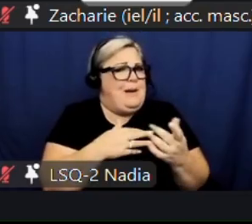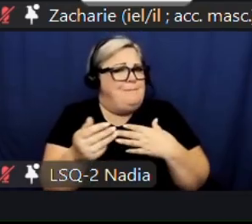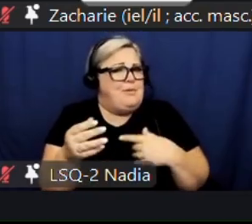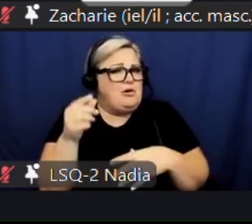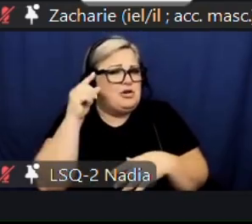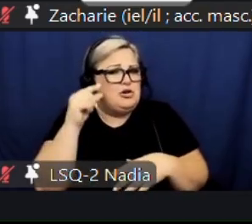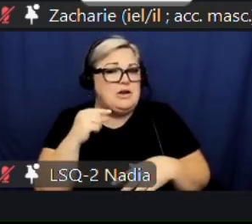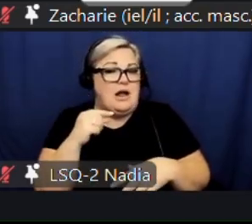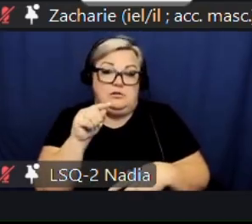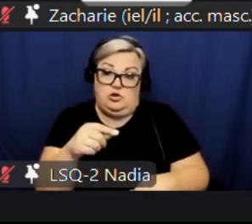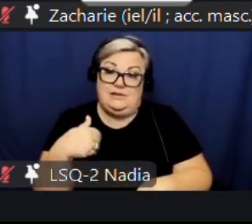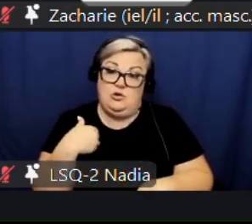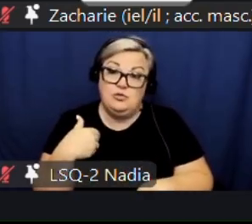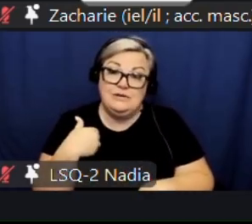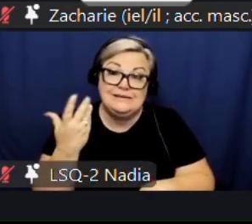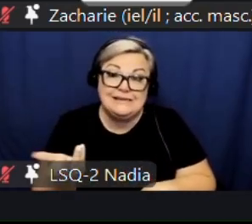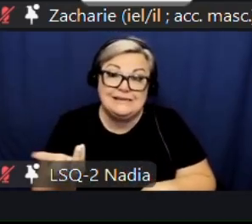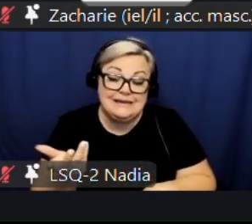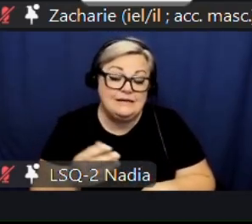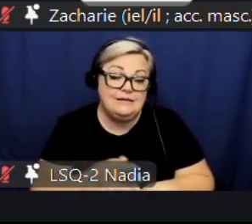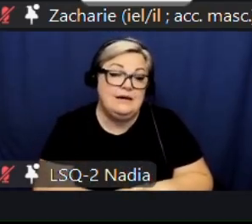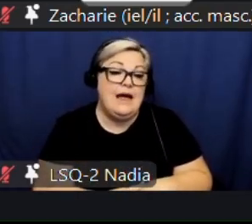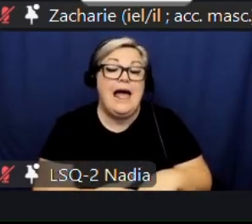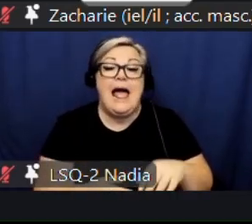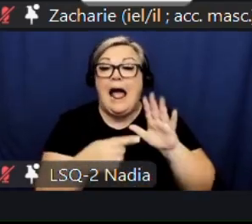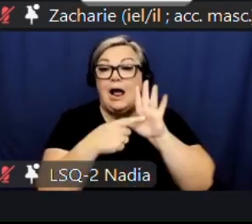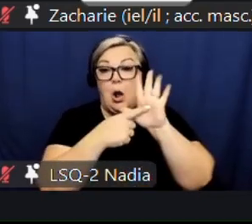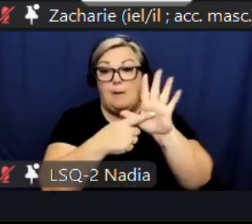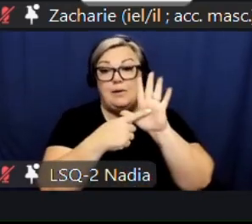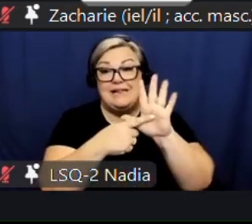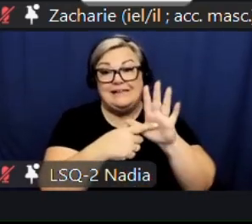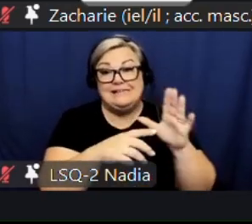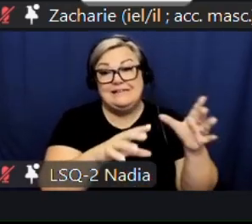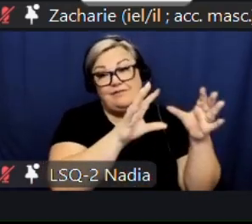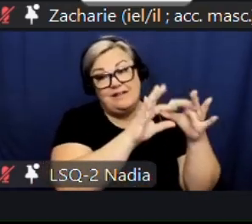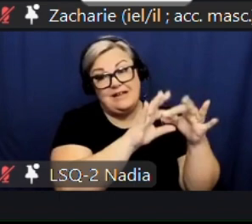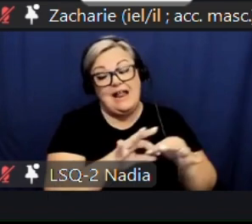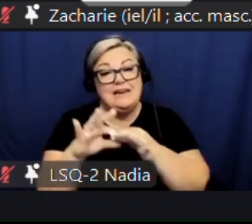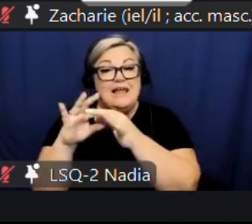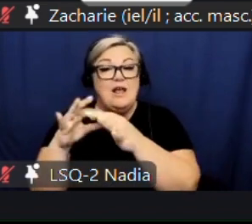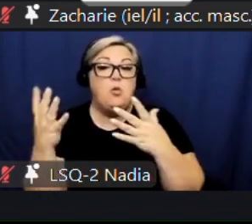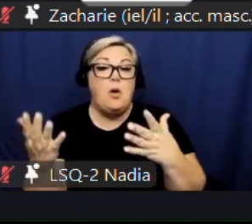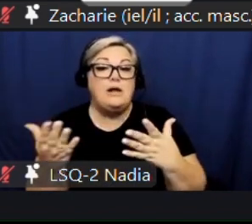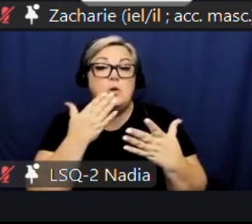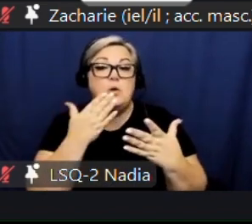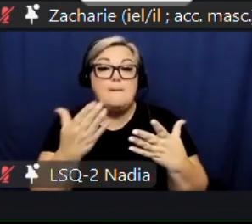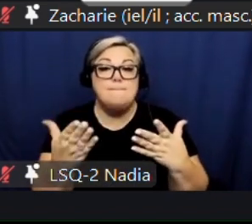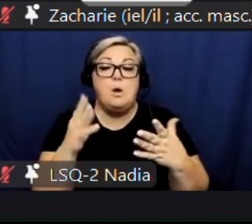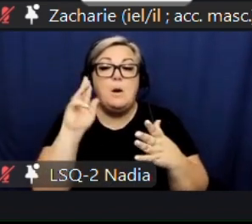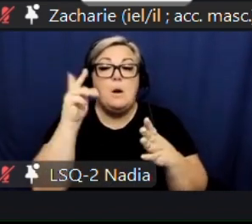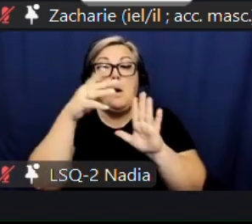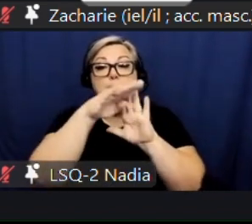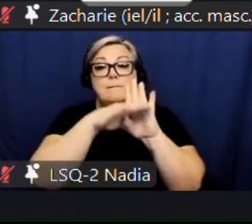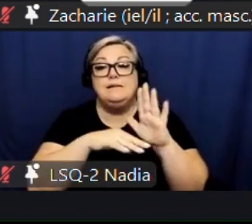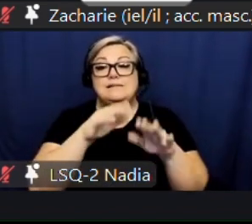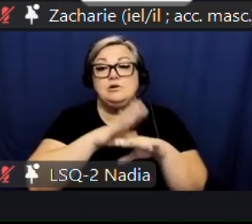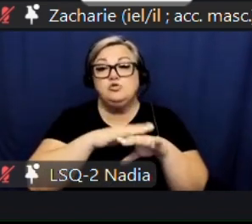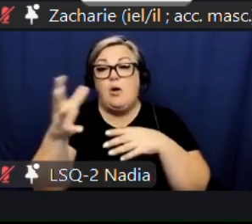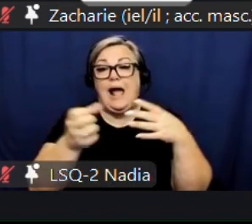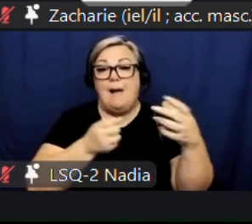pratique. Et puis, bien sûr, la représentativité qui est liée notamment à des bonnes politiques sur